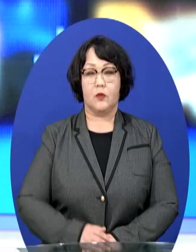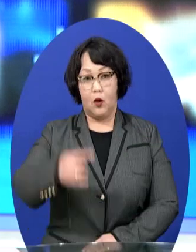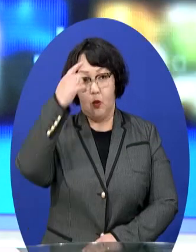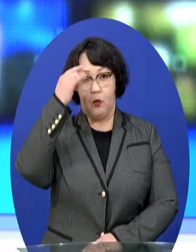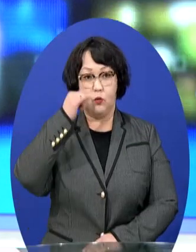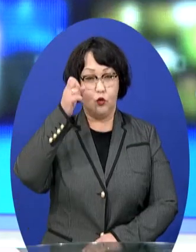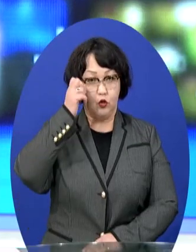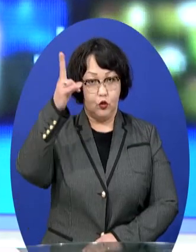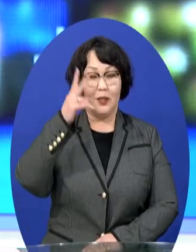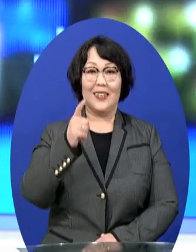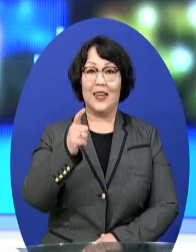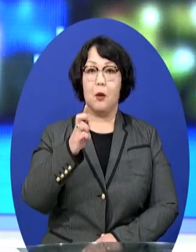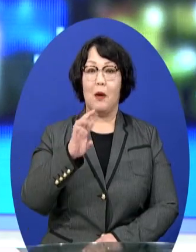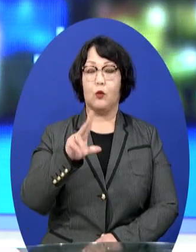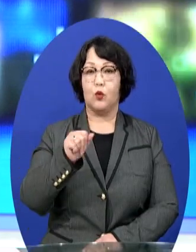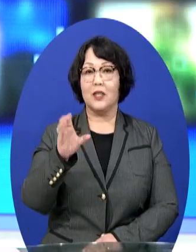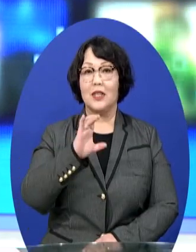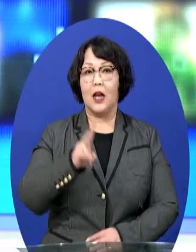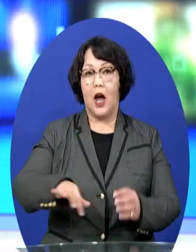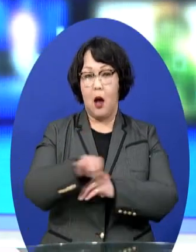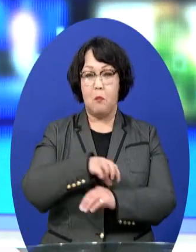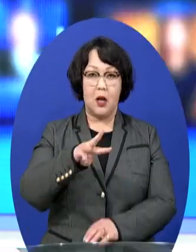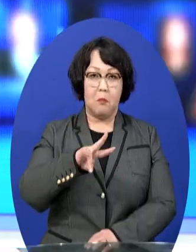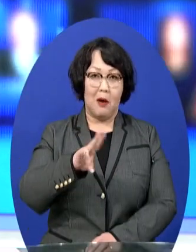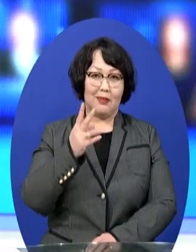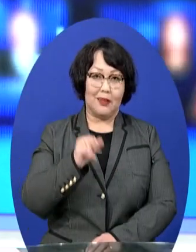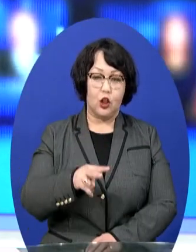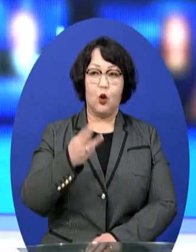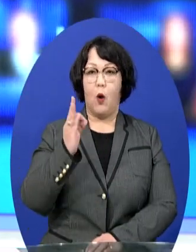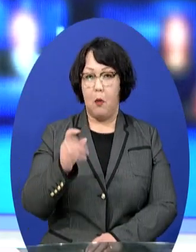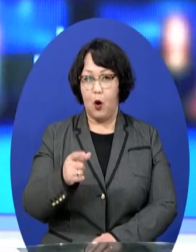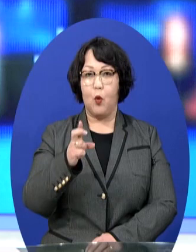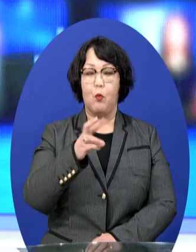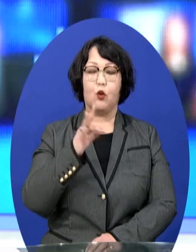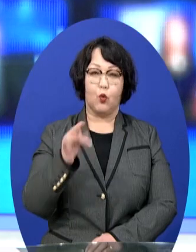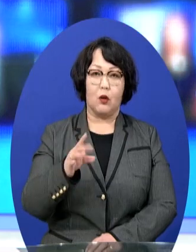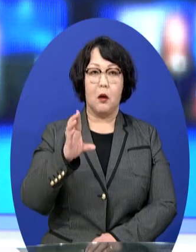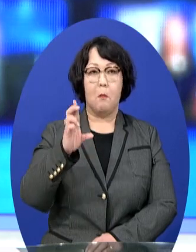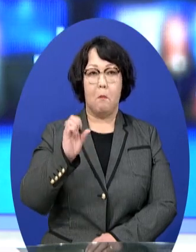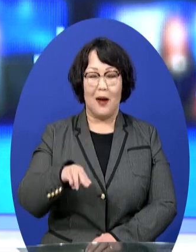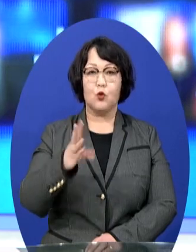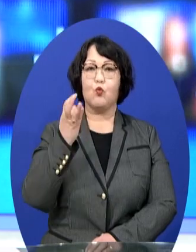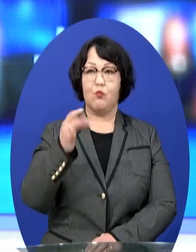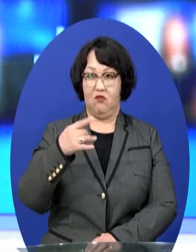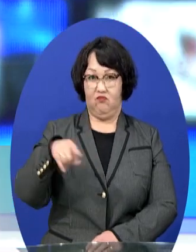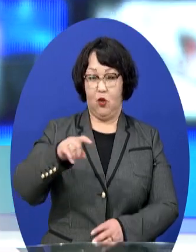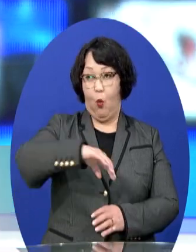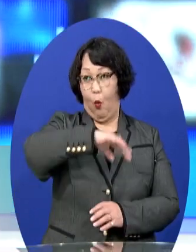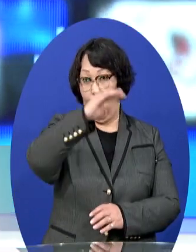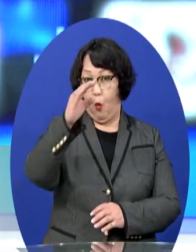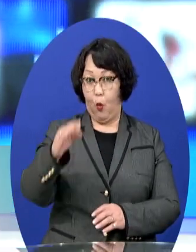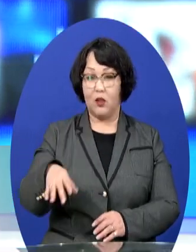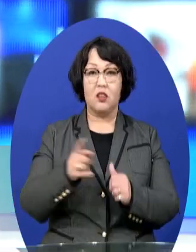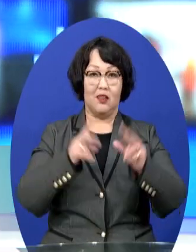Монгол улсын ерөнхийлөгч Халтмаагийн Баттуулга Сэлэнгэ аймгийн Мандала Төв аймгийн Борноор Батсүмбэр сумын нутгийн дэвсгэрт байрлах ноён уулыг төрийн дахлагтай болгох